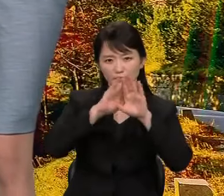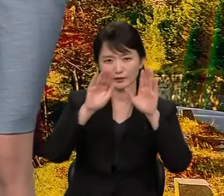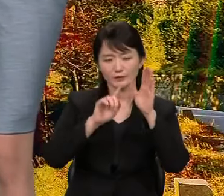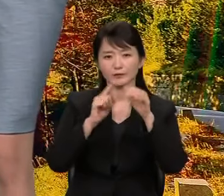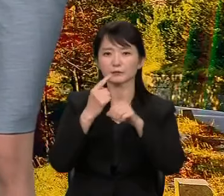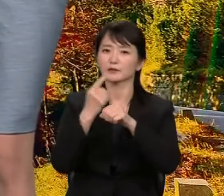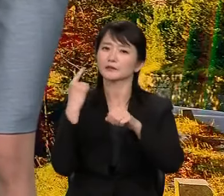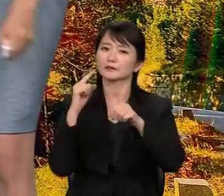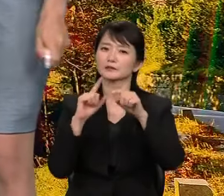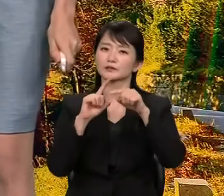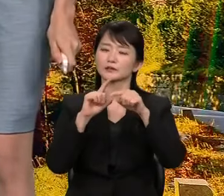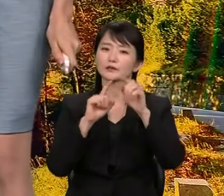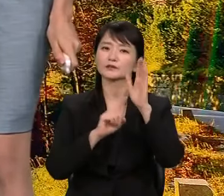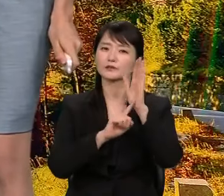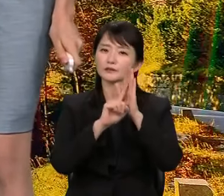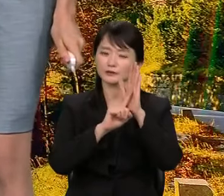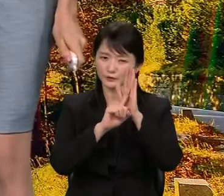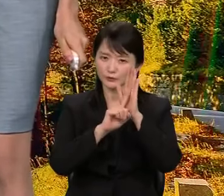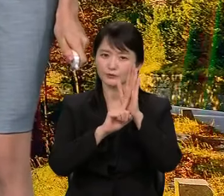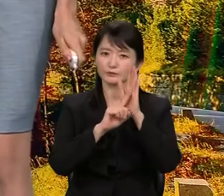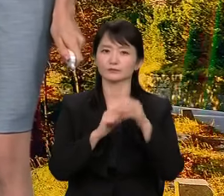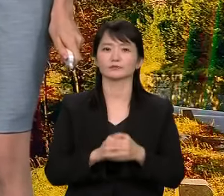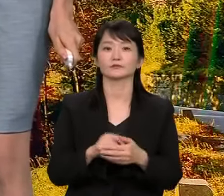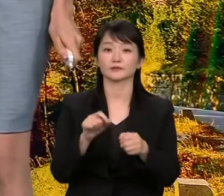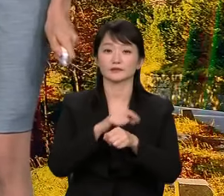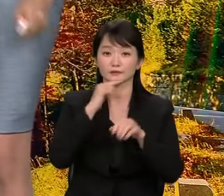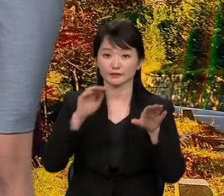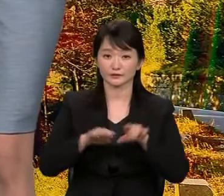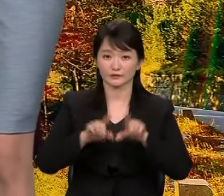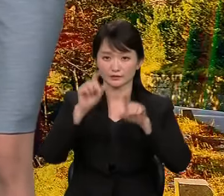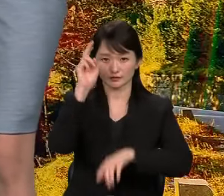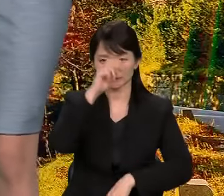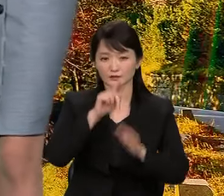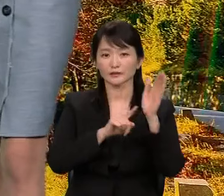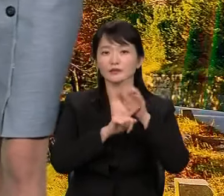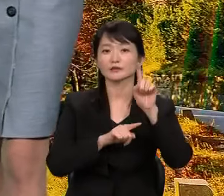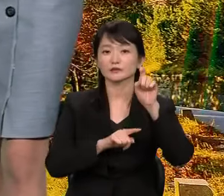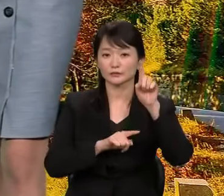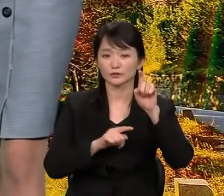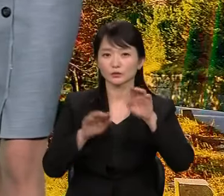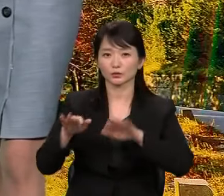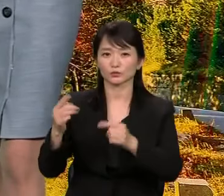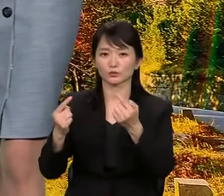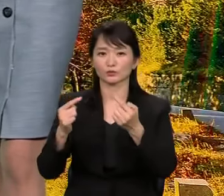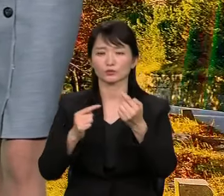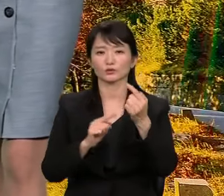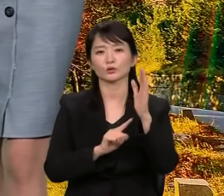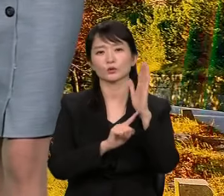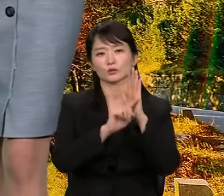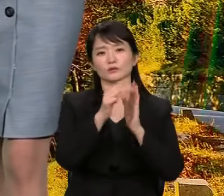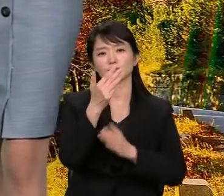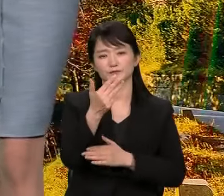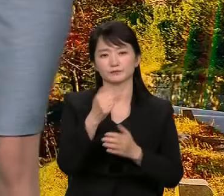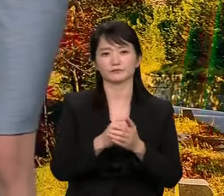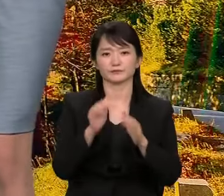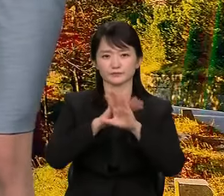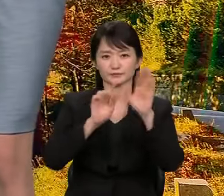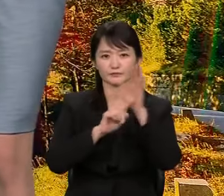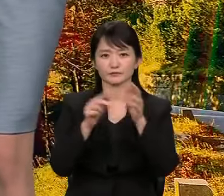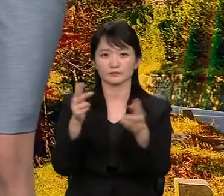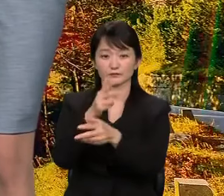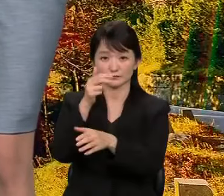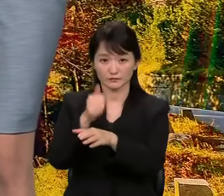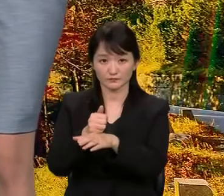모두 평년 기온을 크게 웃돌겠고요. 특히 일요일 아침 기온이 11도로 오늘보다 8도가량 높겠고, 낮 기온도 주말